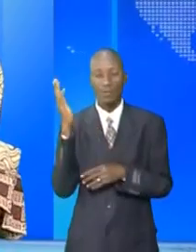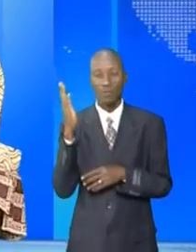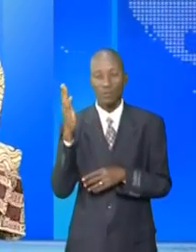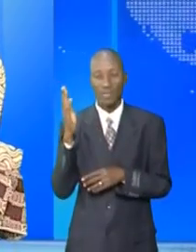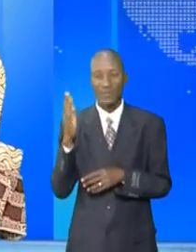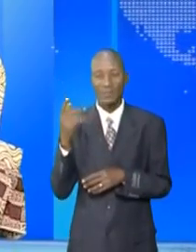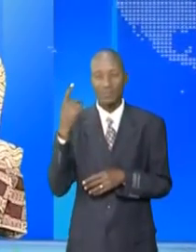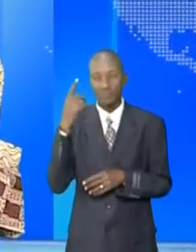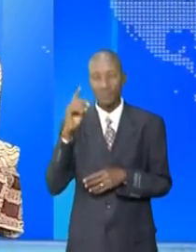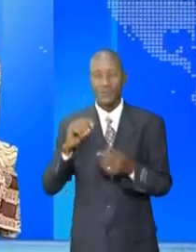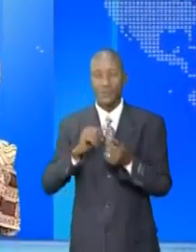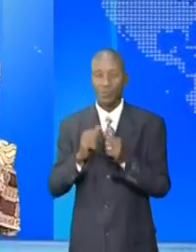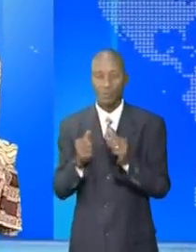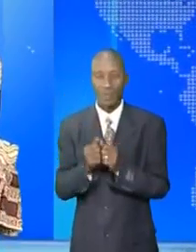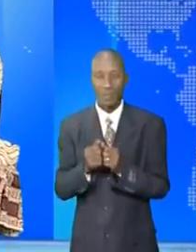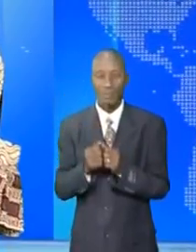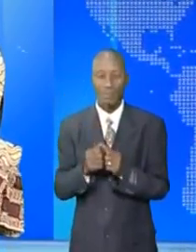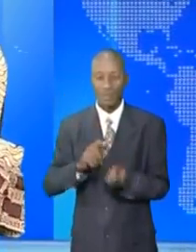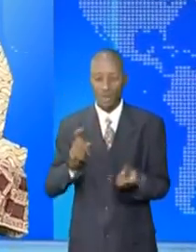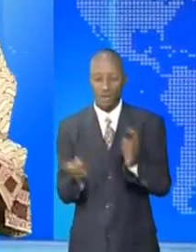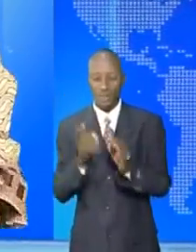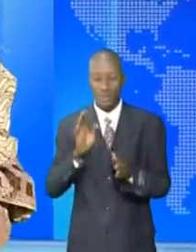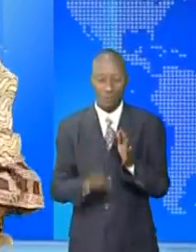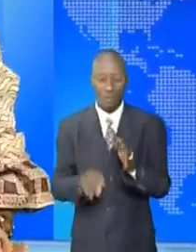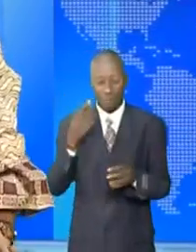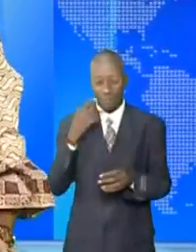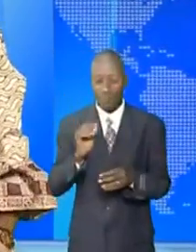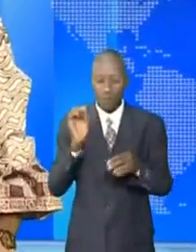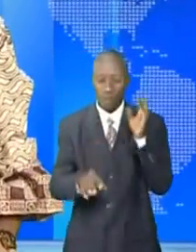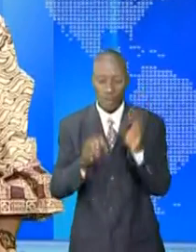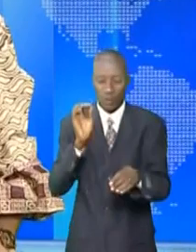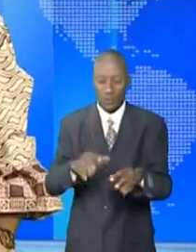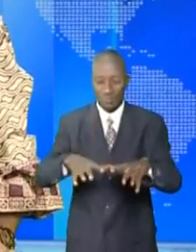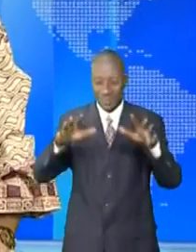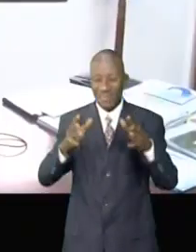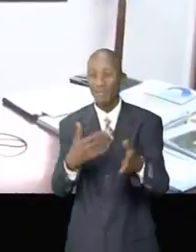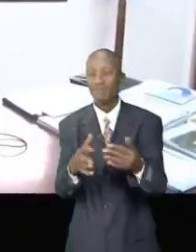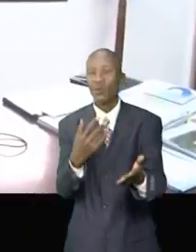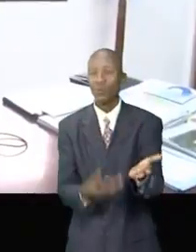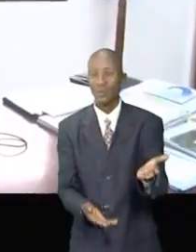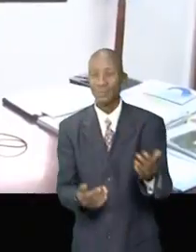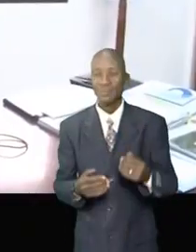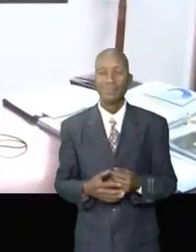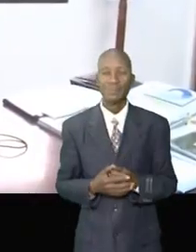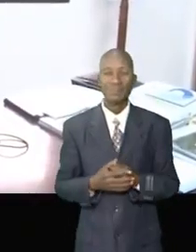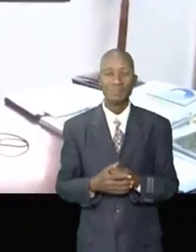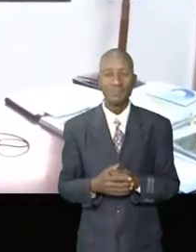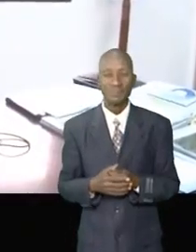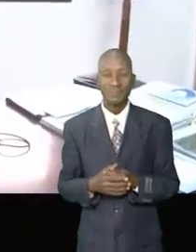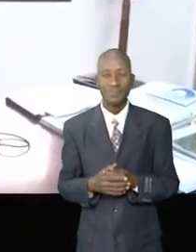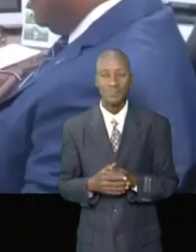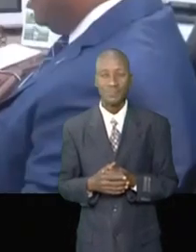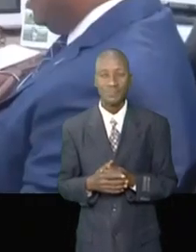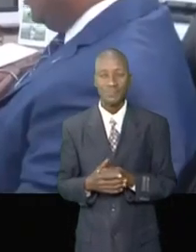et transformation des déchets. Lopez Kakuba nous en parle davantage. Dans son intervention de ce